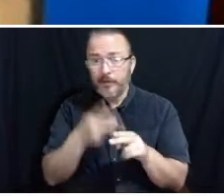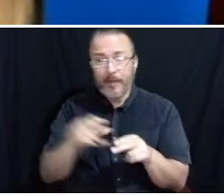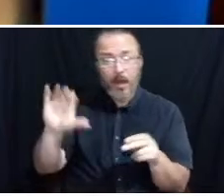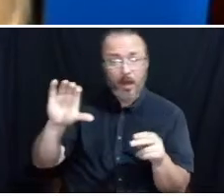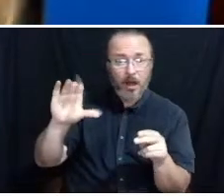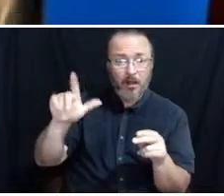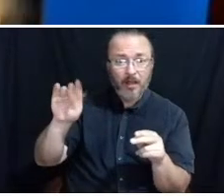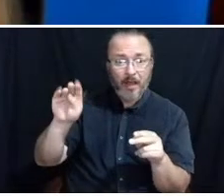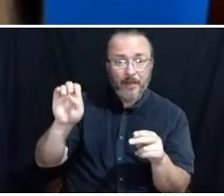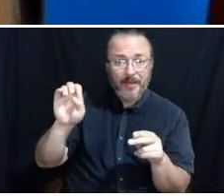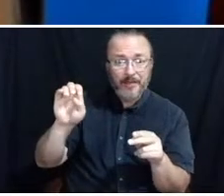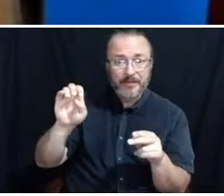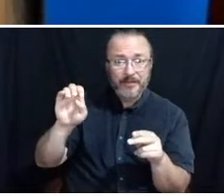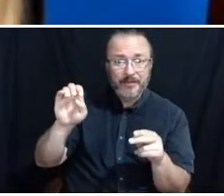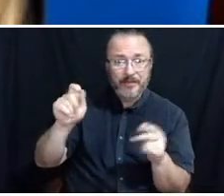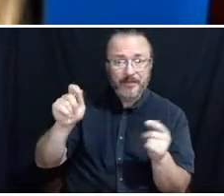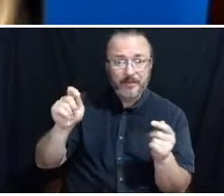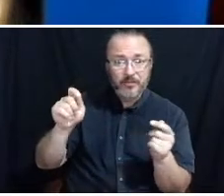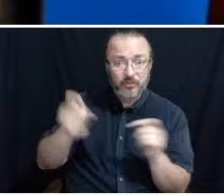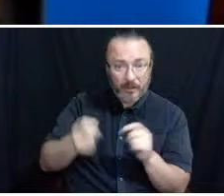conflits,